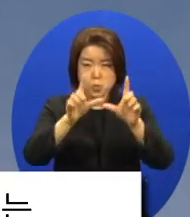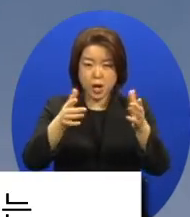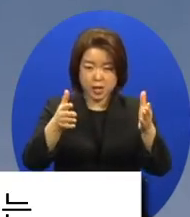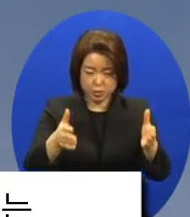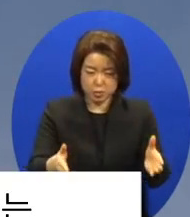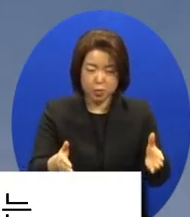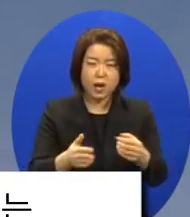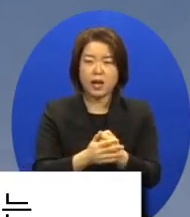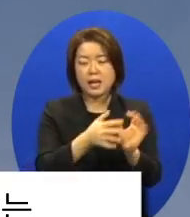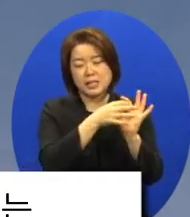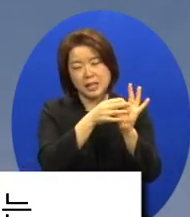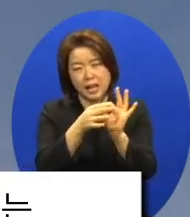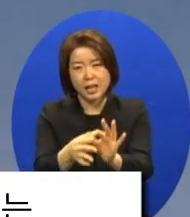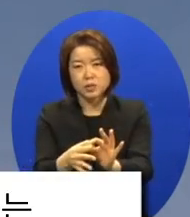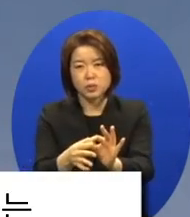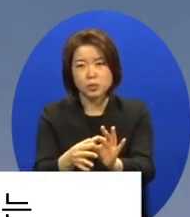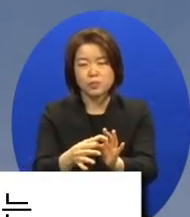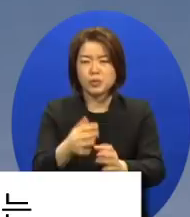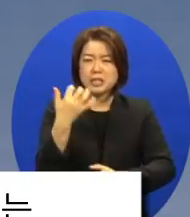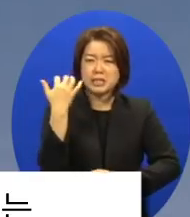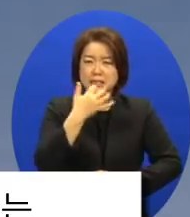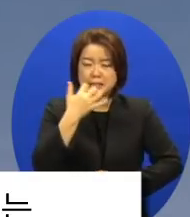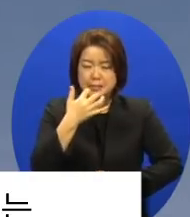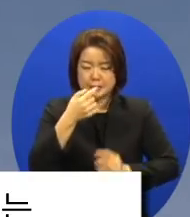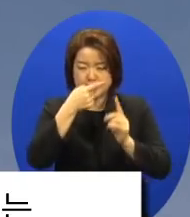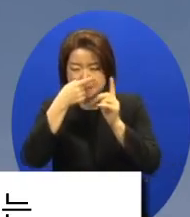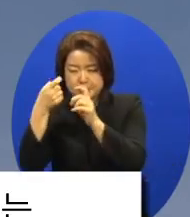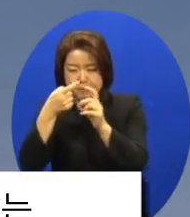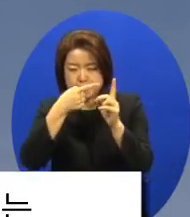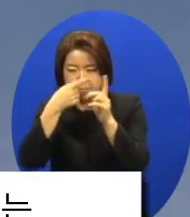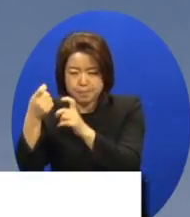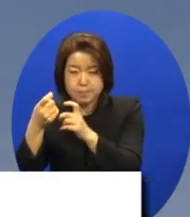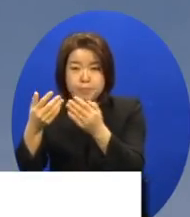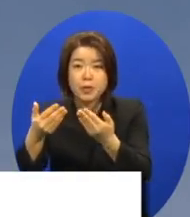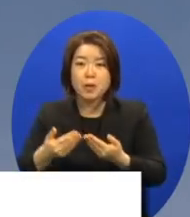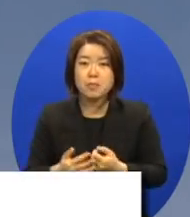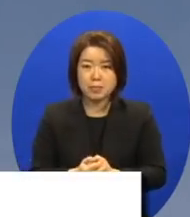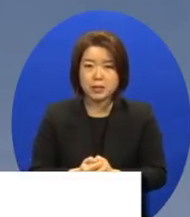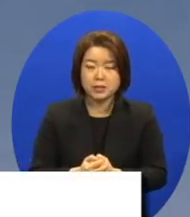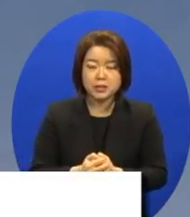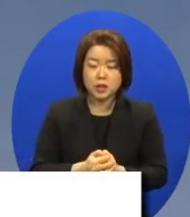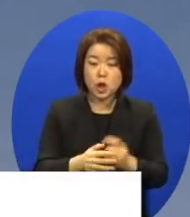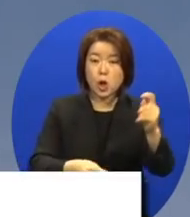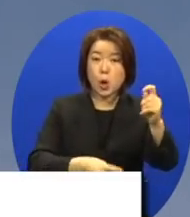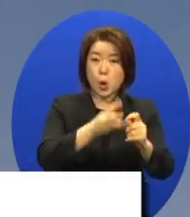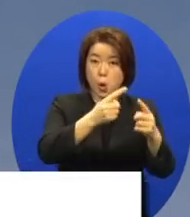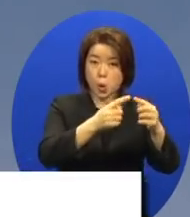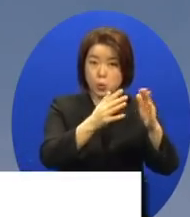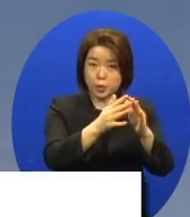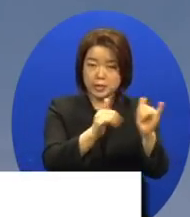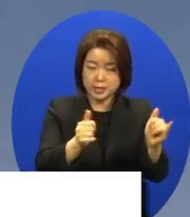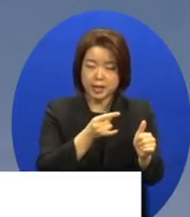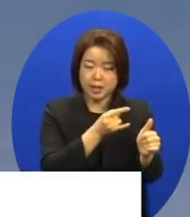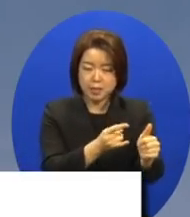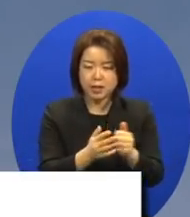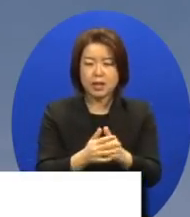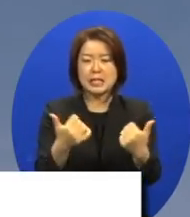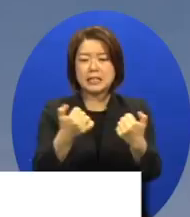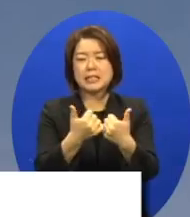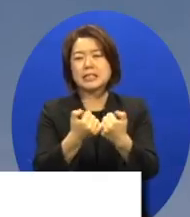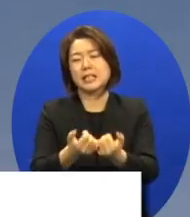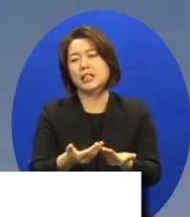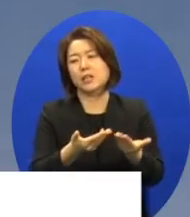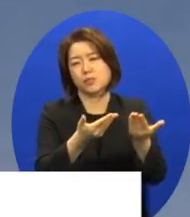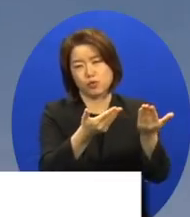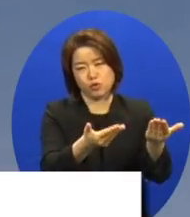계속해서 성적인 충동을 받는 그런 고린도 교인들에게 상담하면서 이